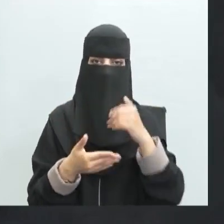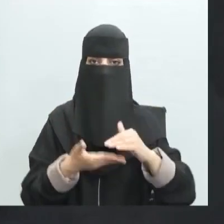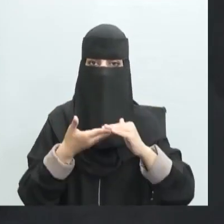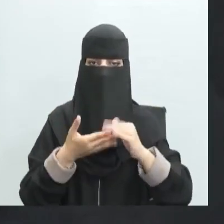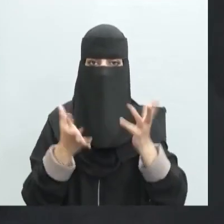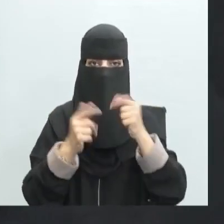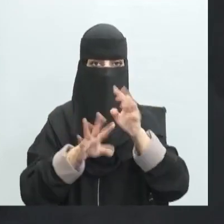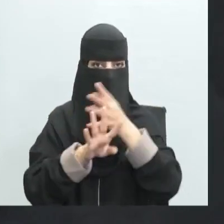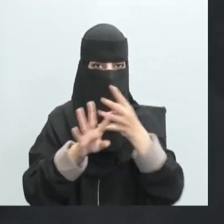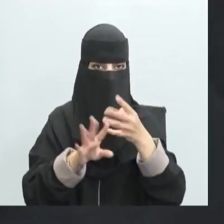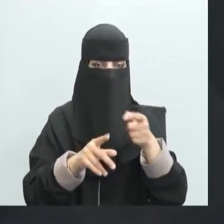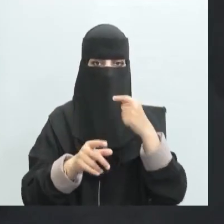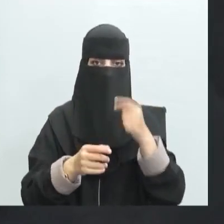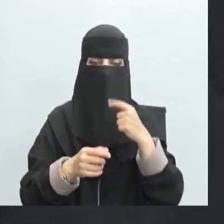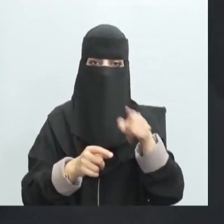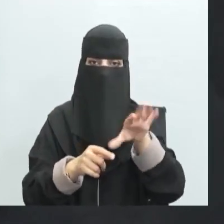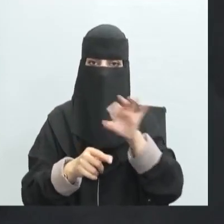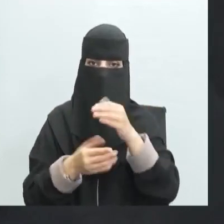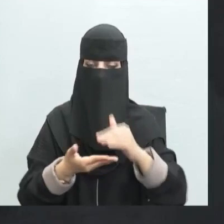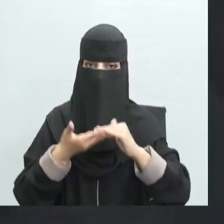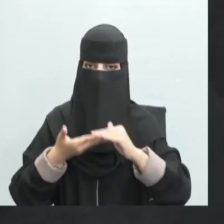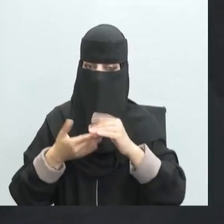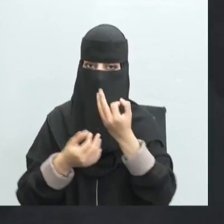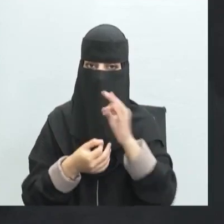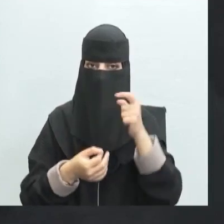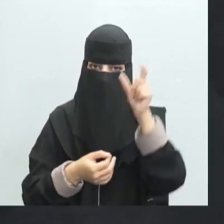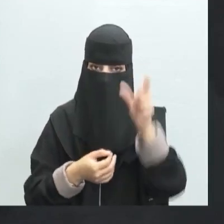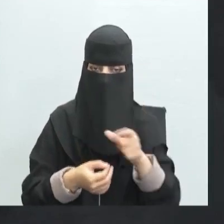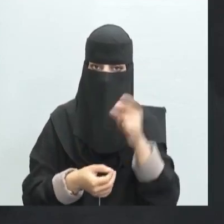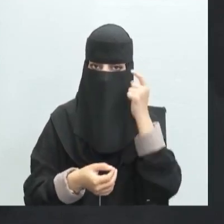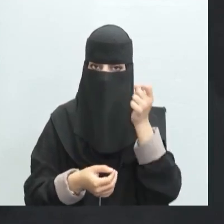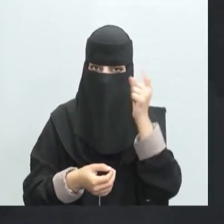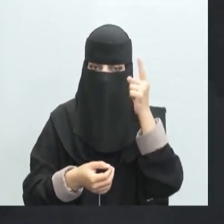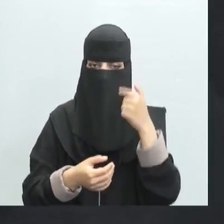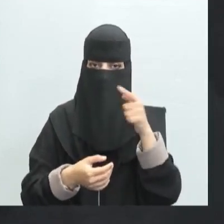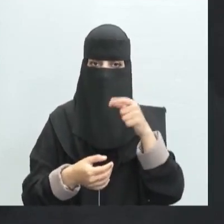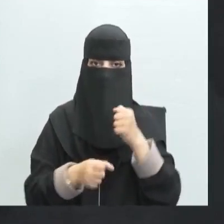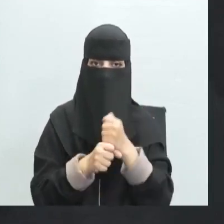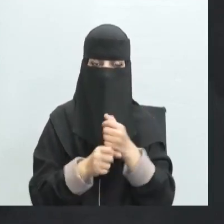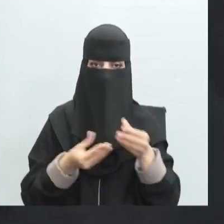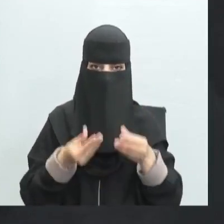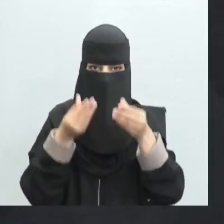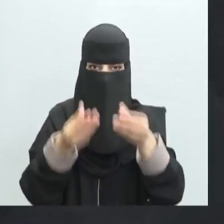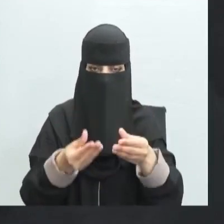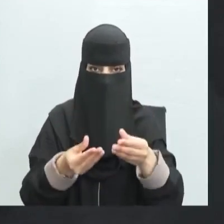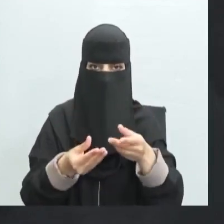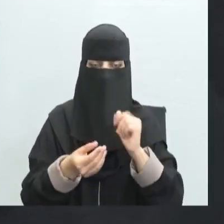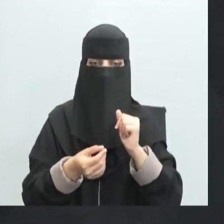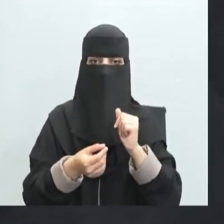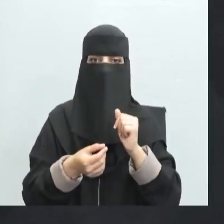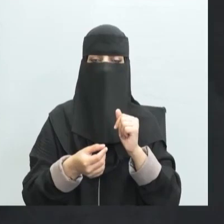وامثل هذه كلها فرص تساعد الطالب على انه يستوعب المفهوم وانه والله يقدم ماده